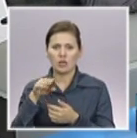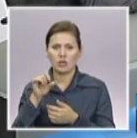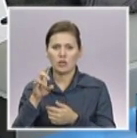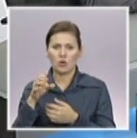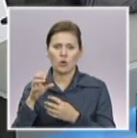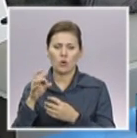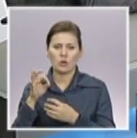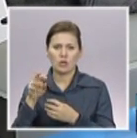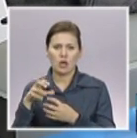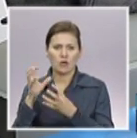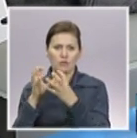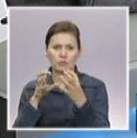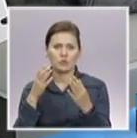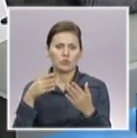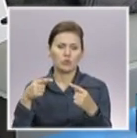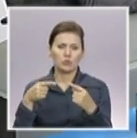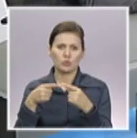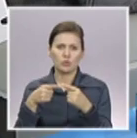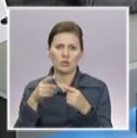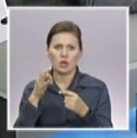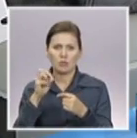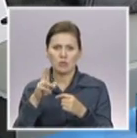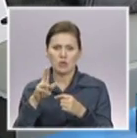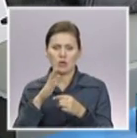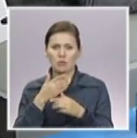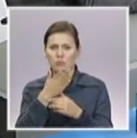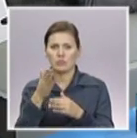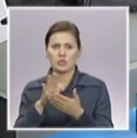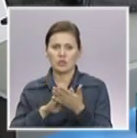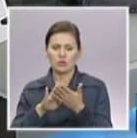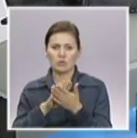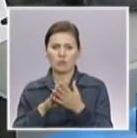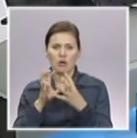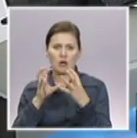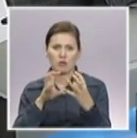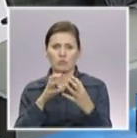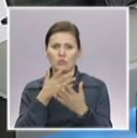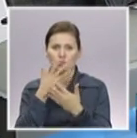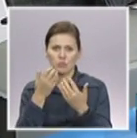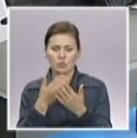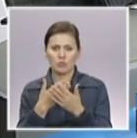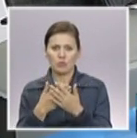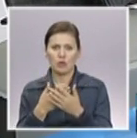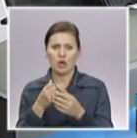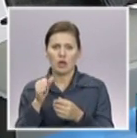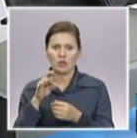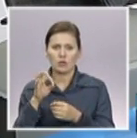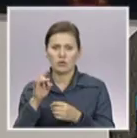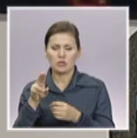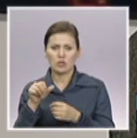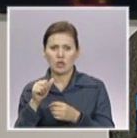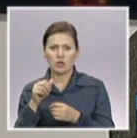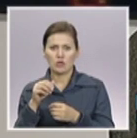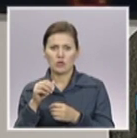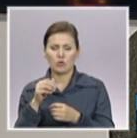келетін автобустардың бәрі тура Райымбекпен кетеді. Бізге еш бірде бір транспорт кірмейді. Мысалы, Алтын Ордадан біздің Жуалы